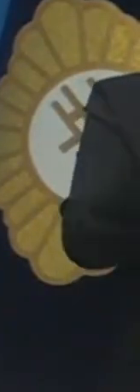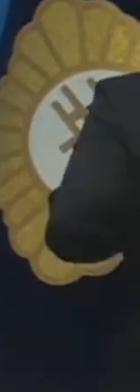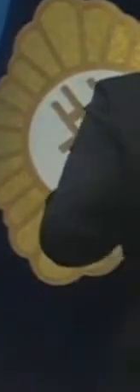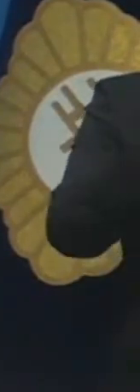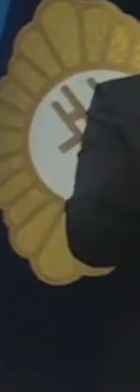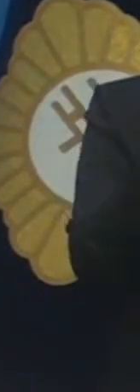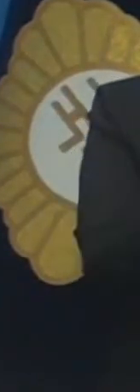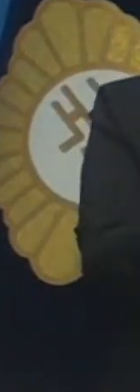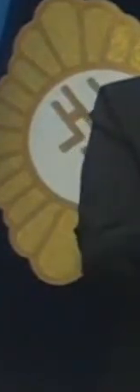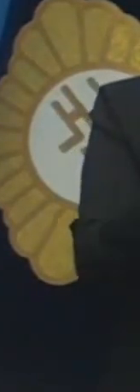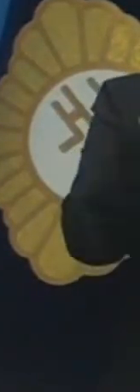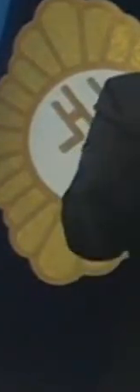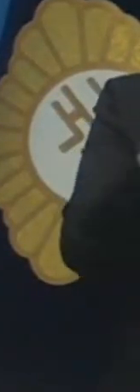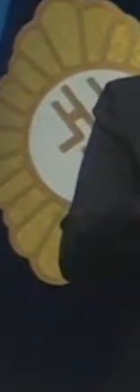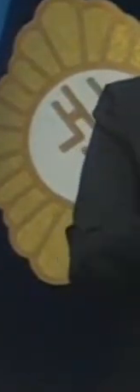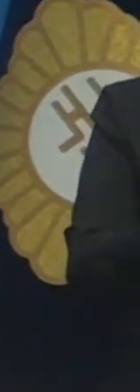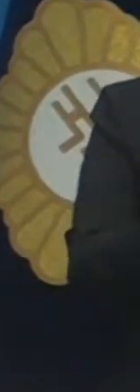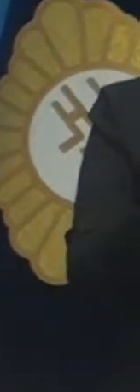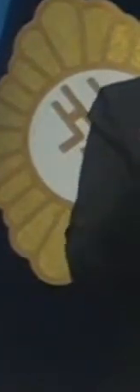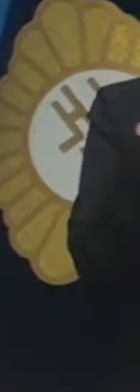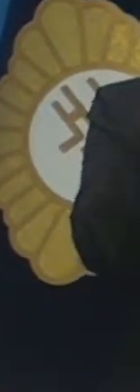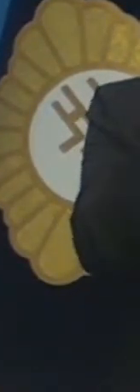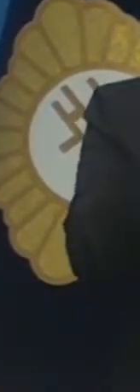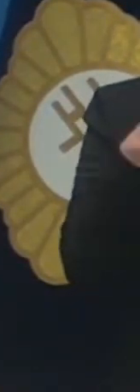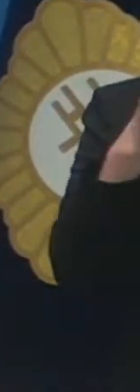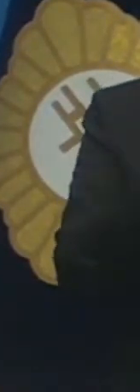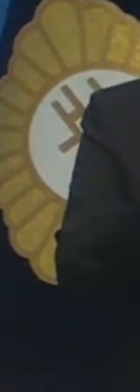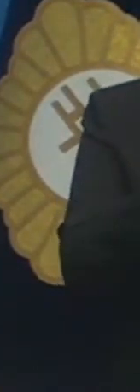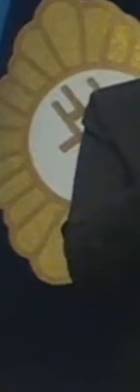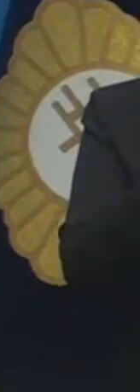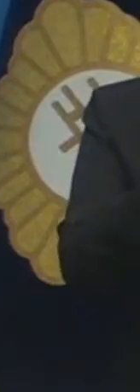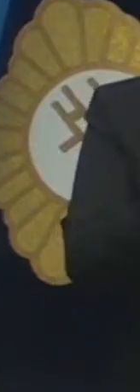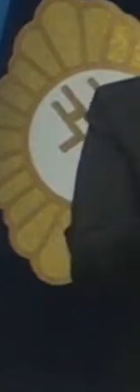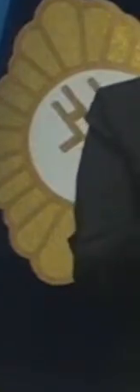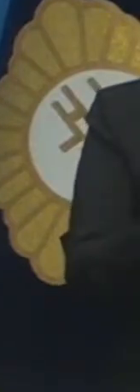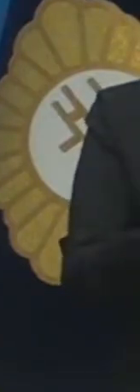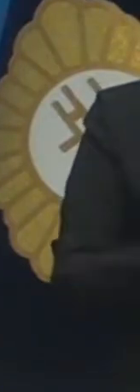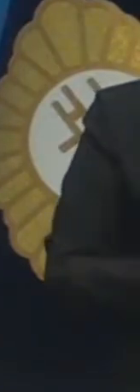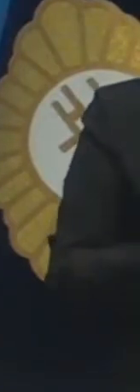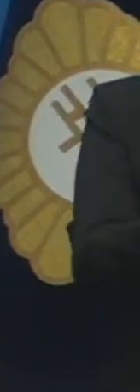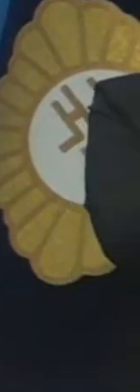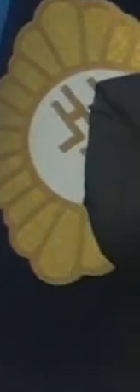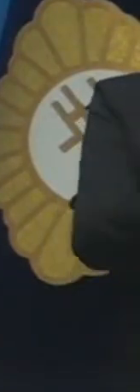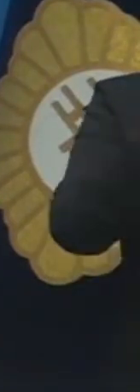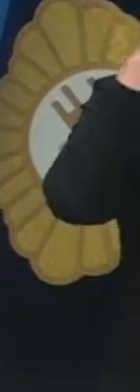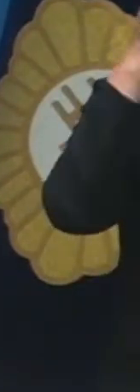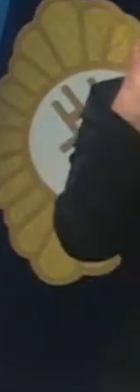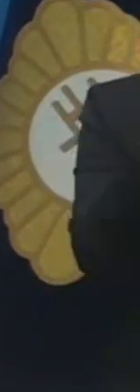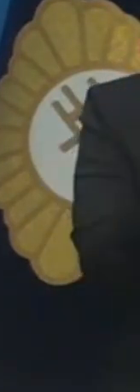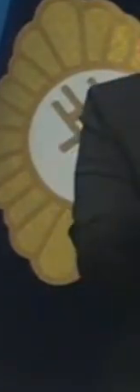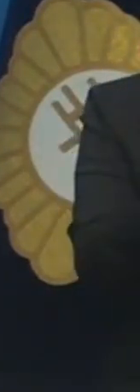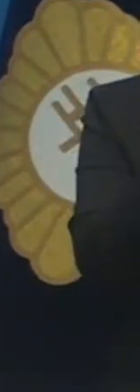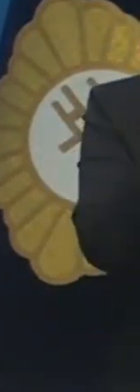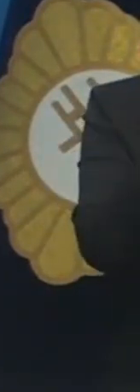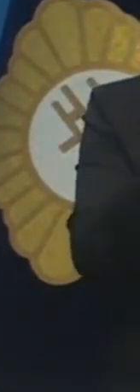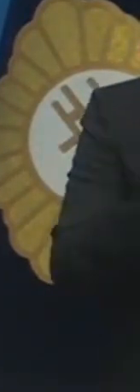모두 명백한 표절임을 밝혀냈습니다. 특히 박사 학위의